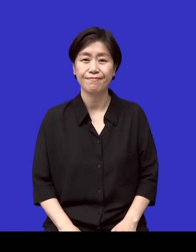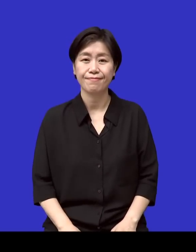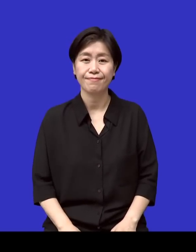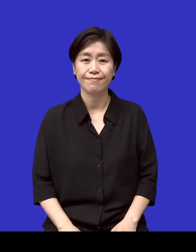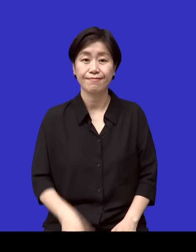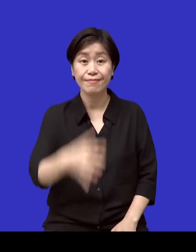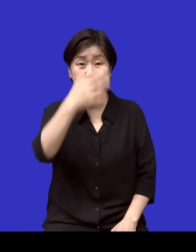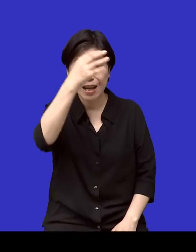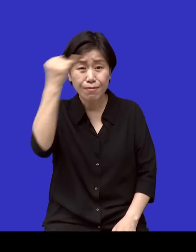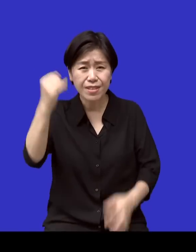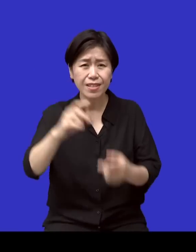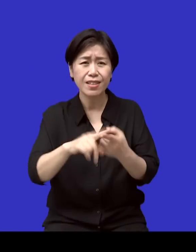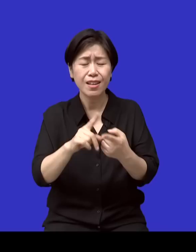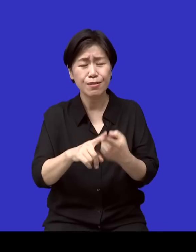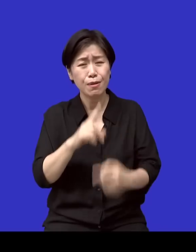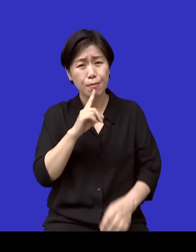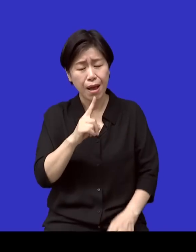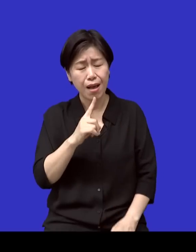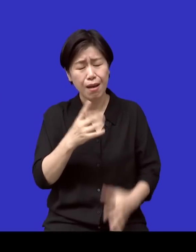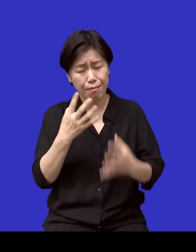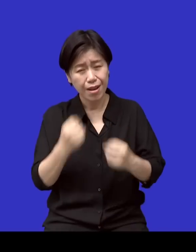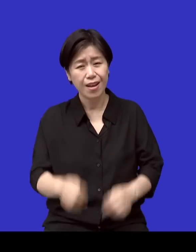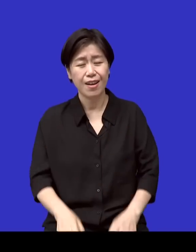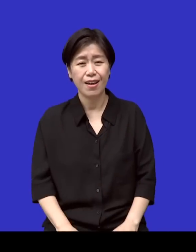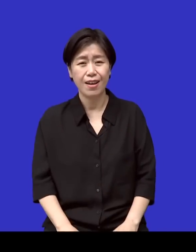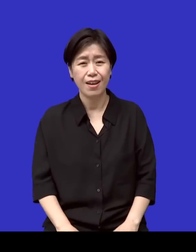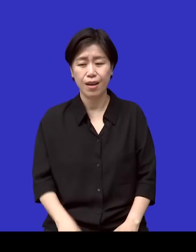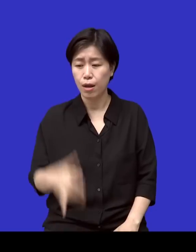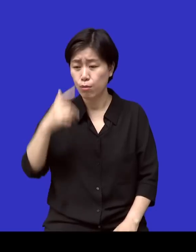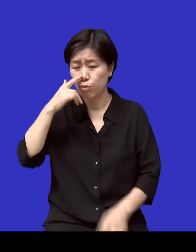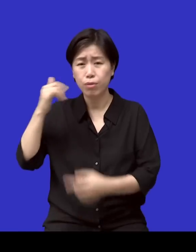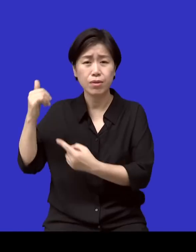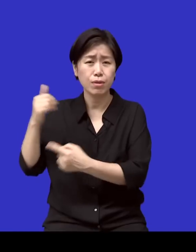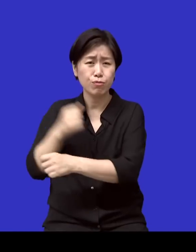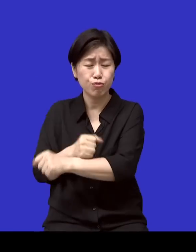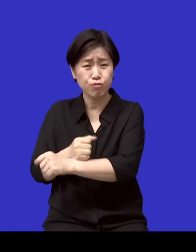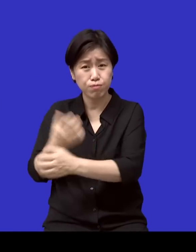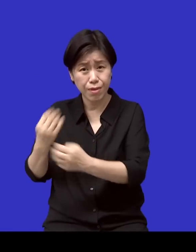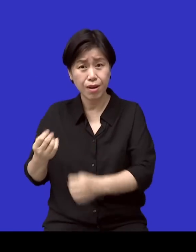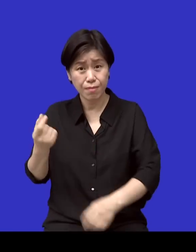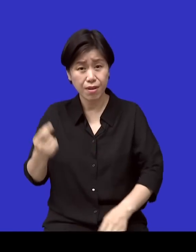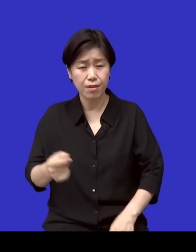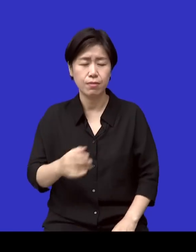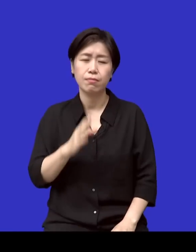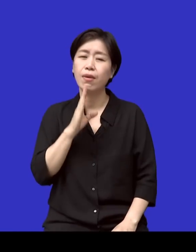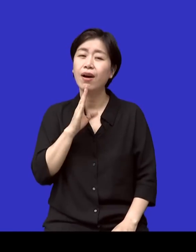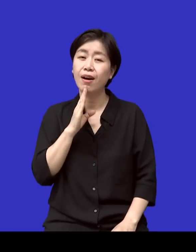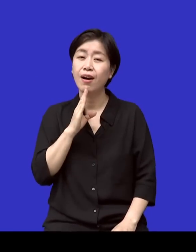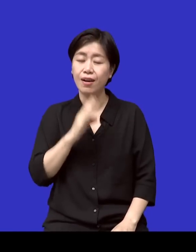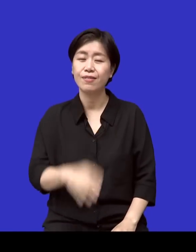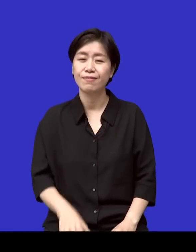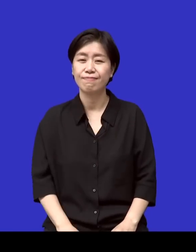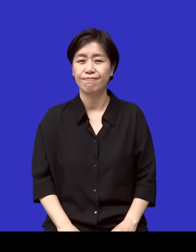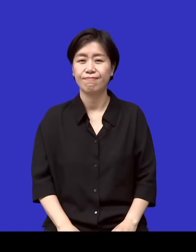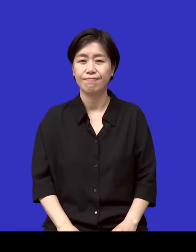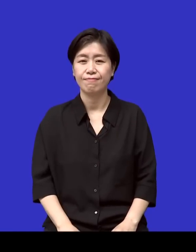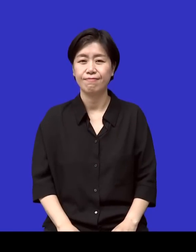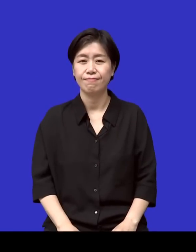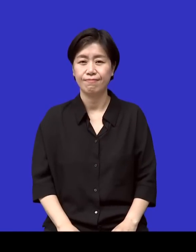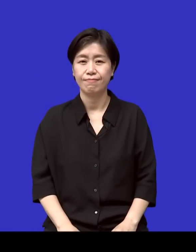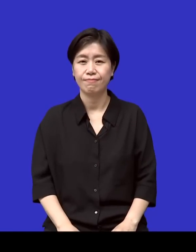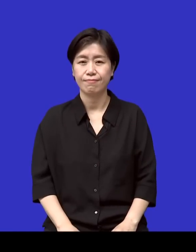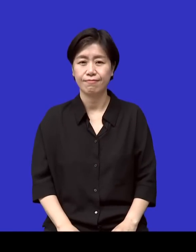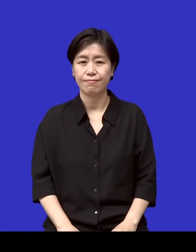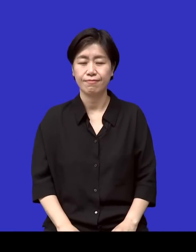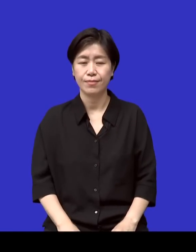할머니 이야기만 하셨는데 네. 부모님도 고생 많이 하셨을 텐데요. 네, 그럼요. 아무래도 저희가 이